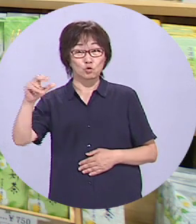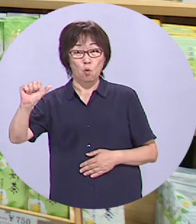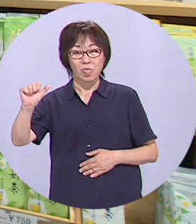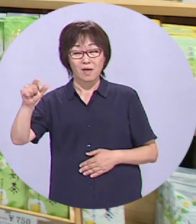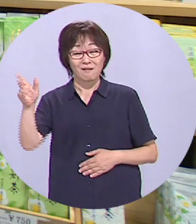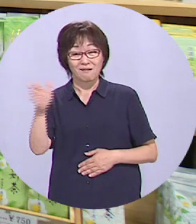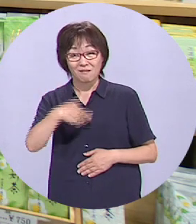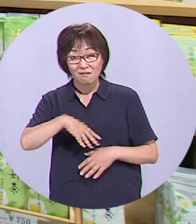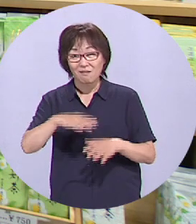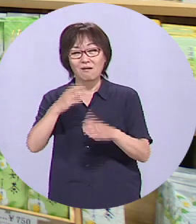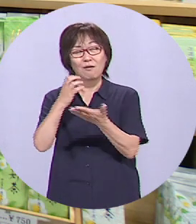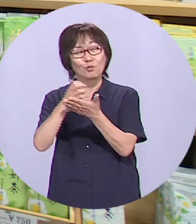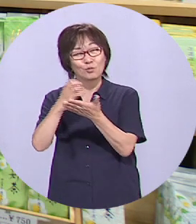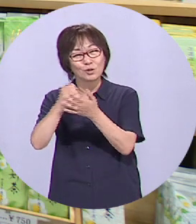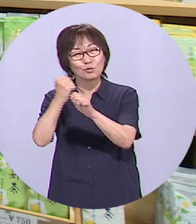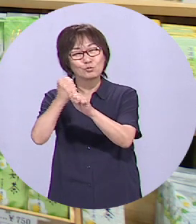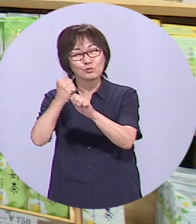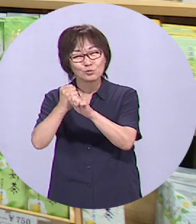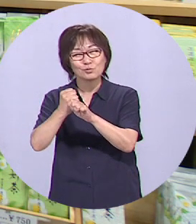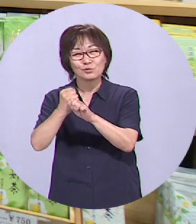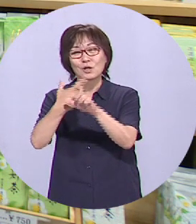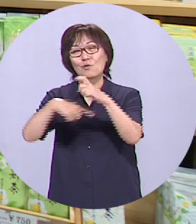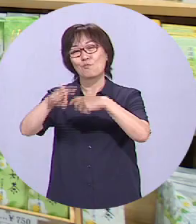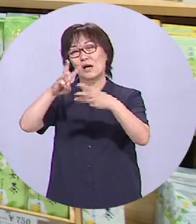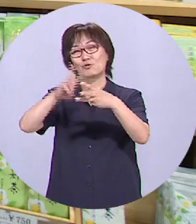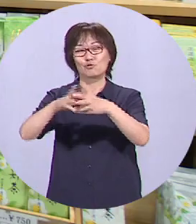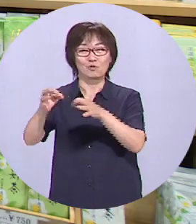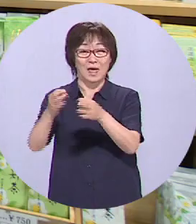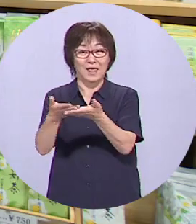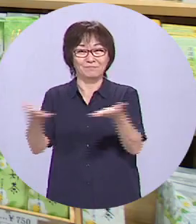山茶を製造している増田園本店です。